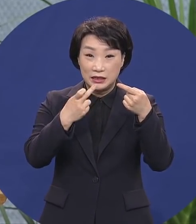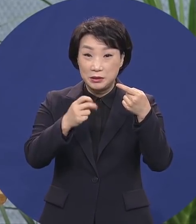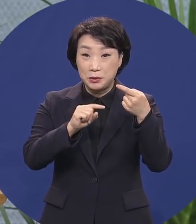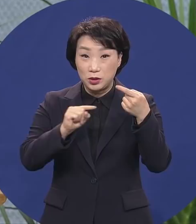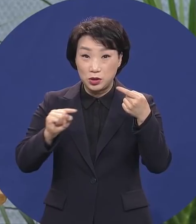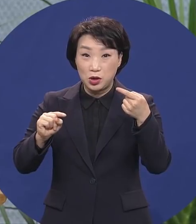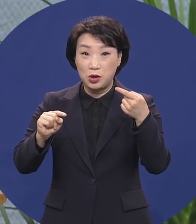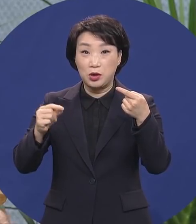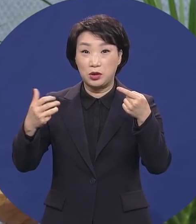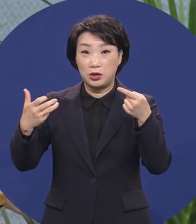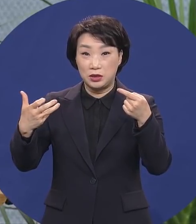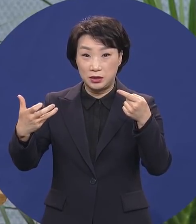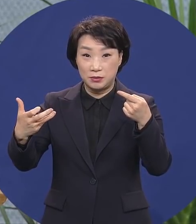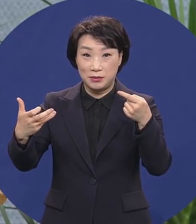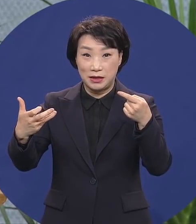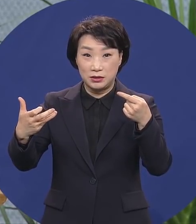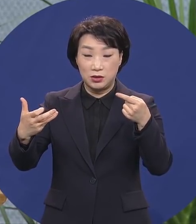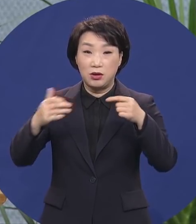12절에서